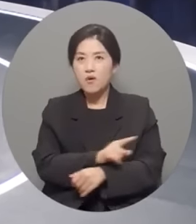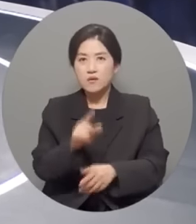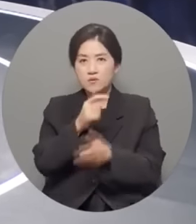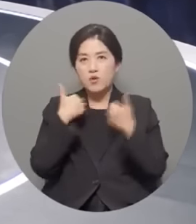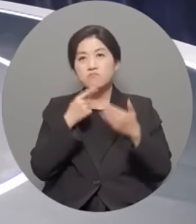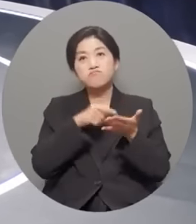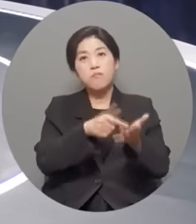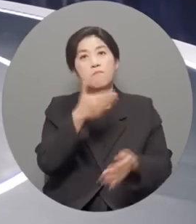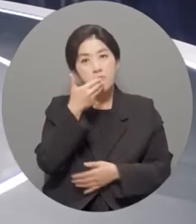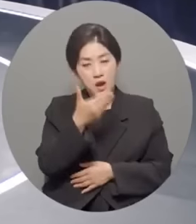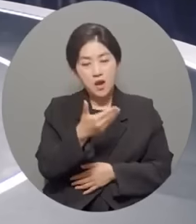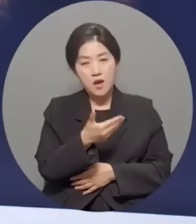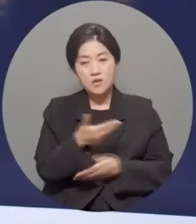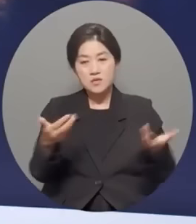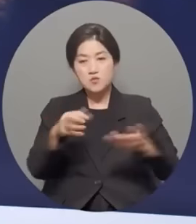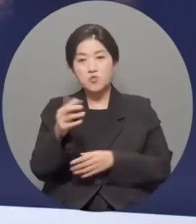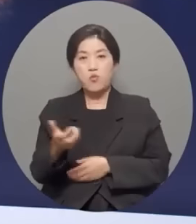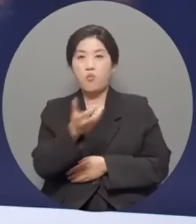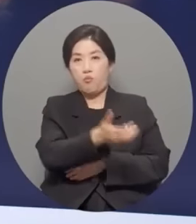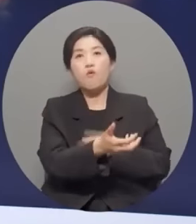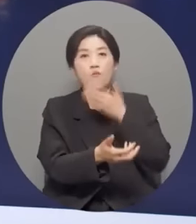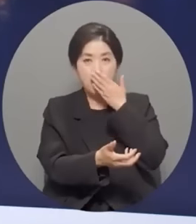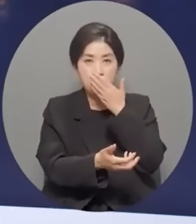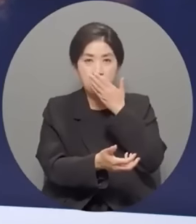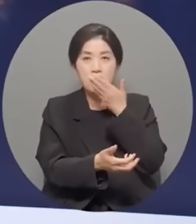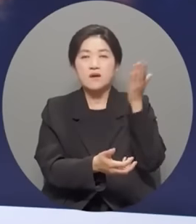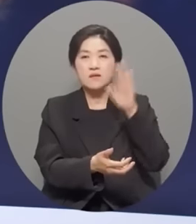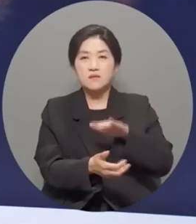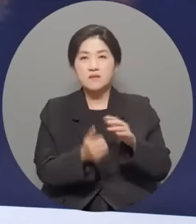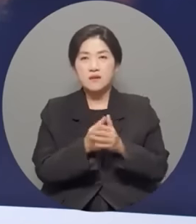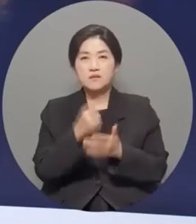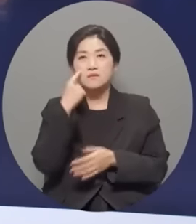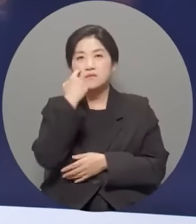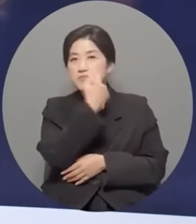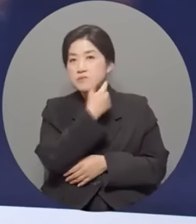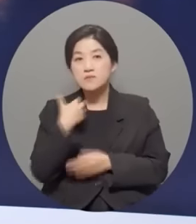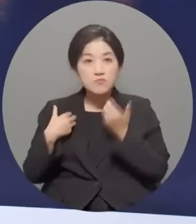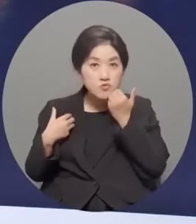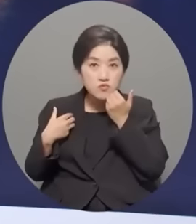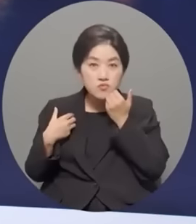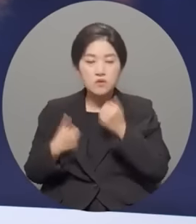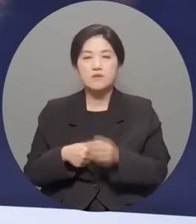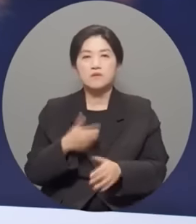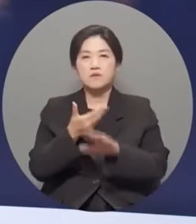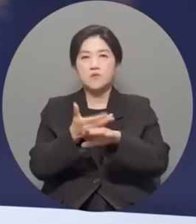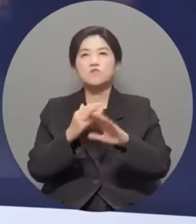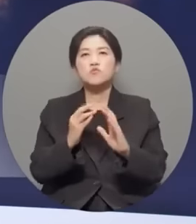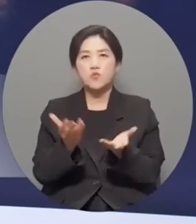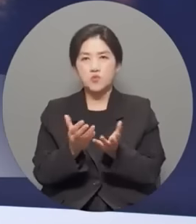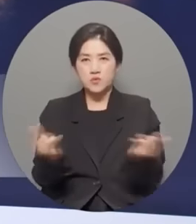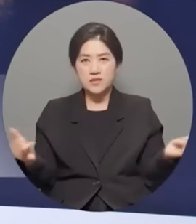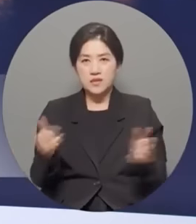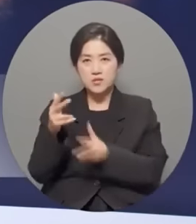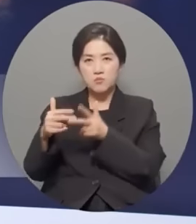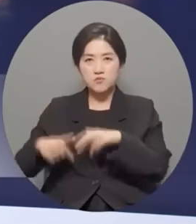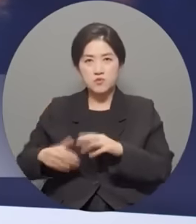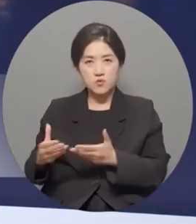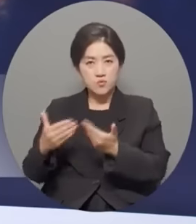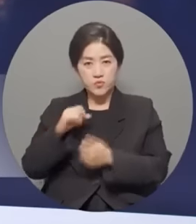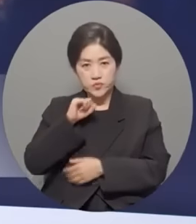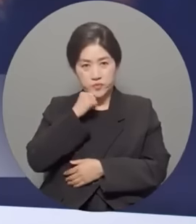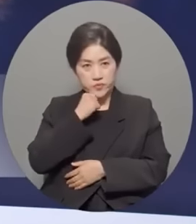수 있습니다 어 토도 옮길 수 있고요 그런데 그 입증을 이주노동자가 해야 합니다 사업주의 협조를 기대하기는 어려운